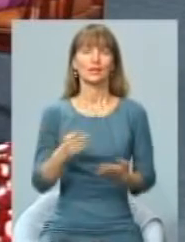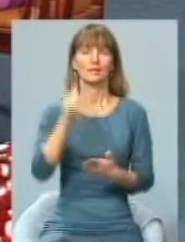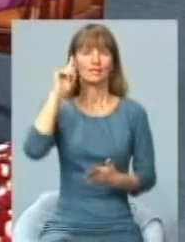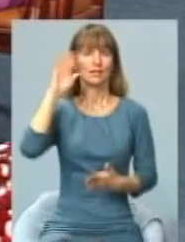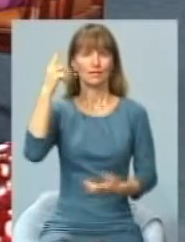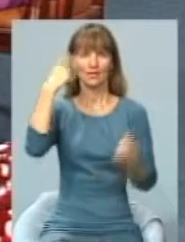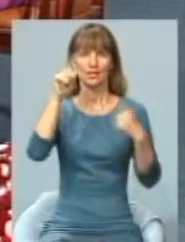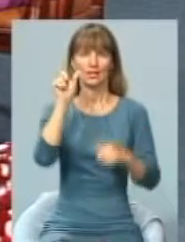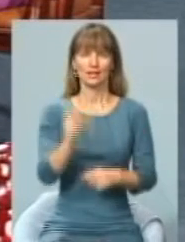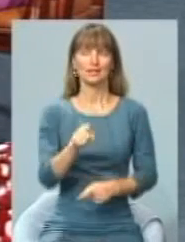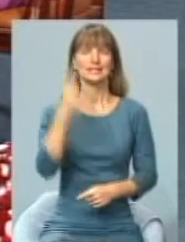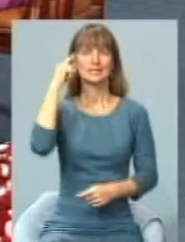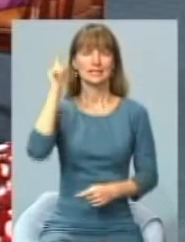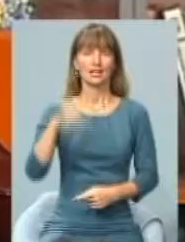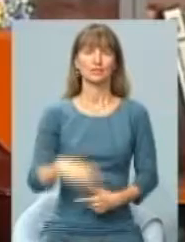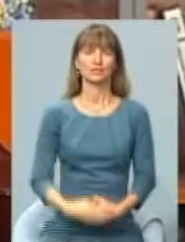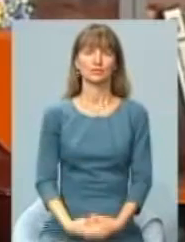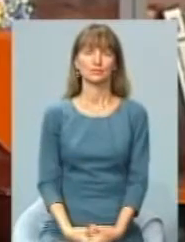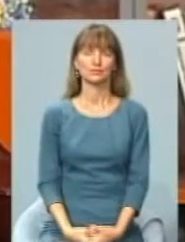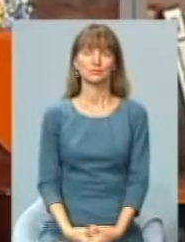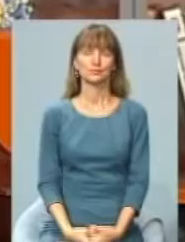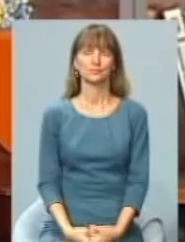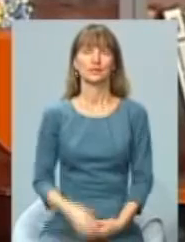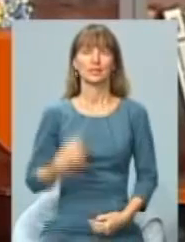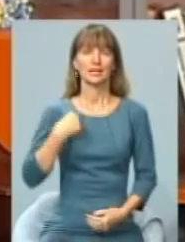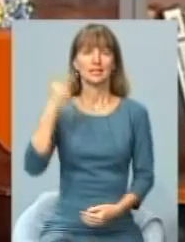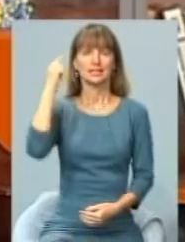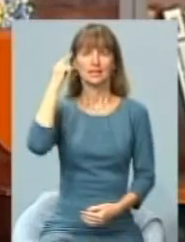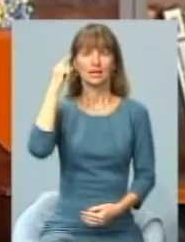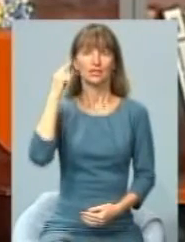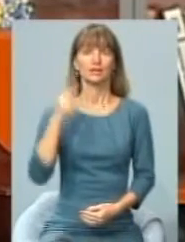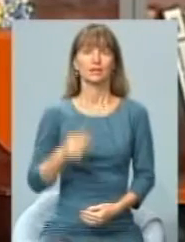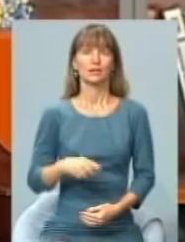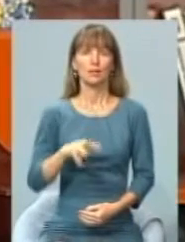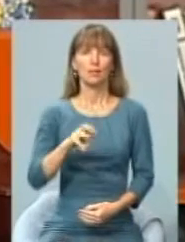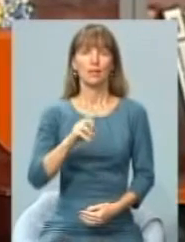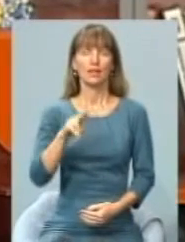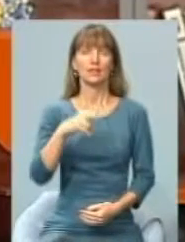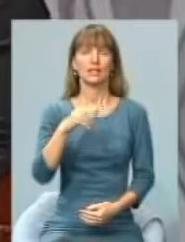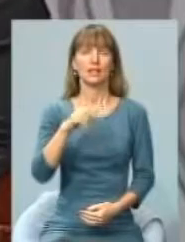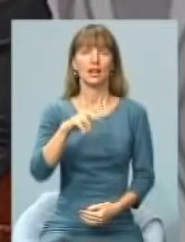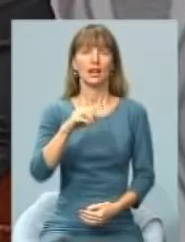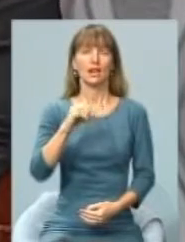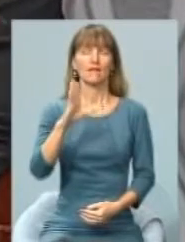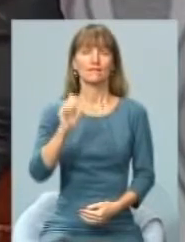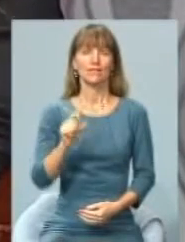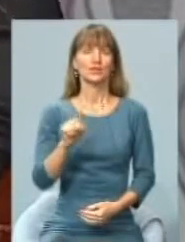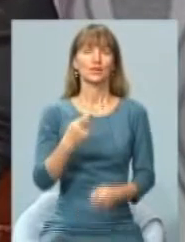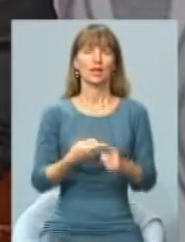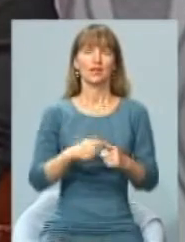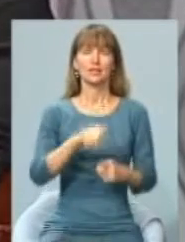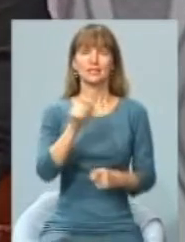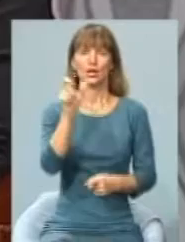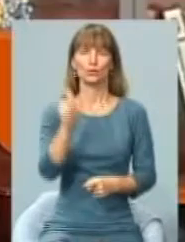відомих винахідників ще ти знаєш? Я знаю Менделєєва. Так, що це за людина, що це